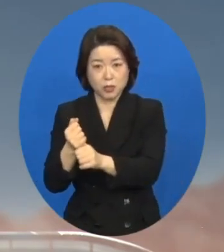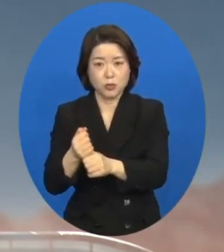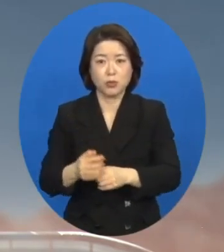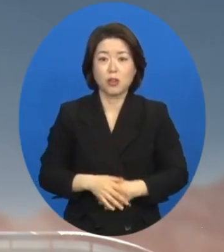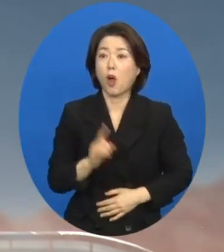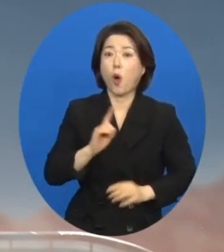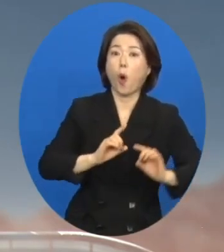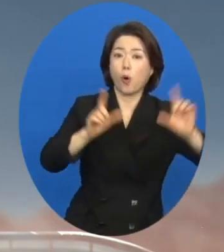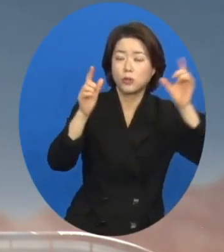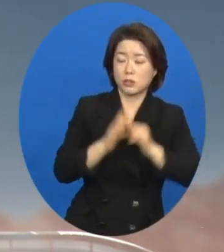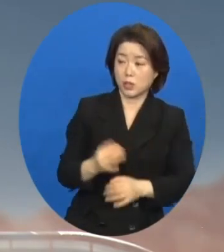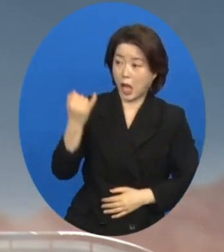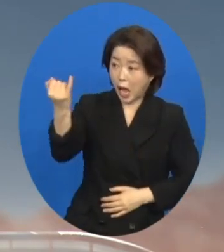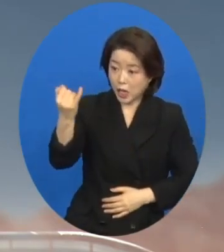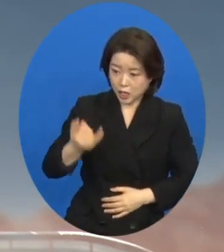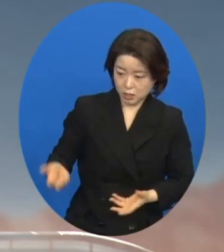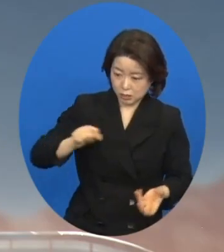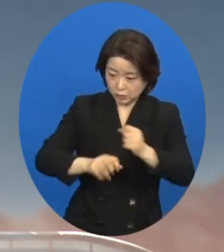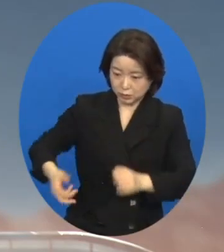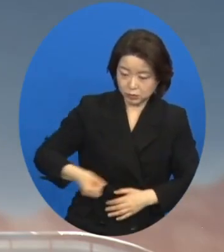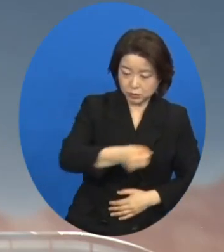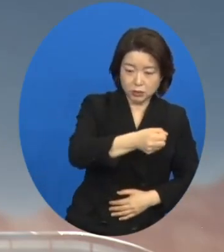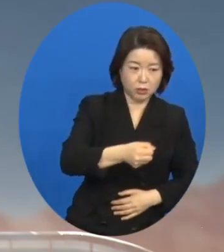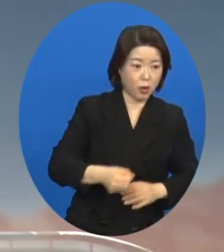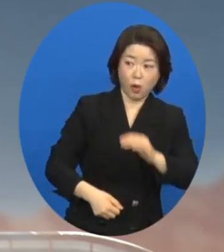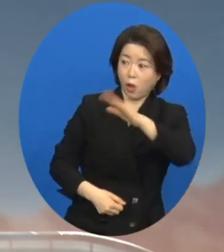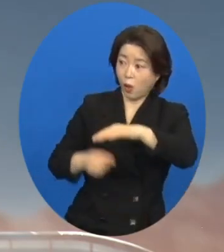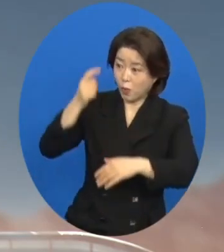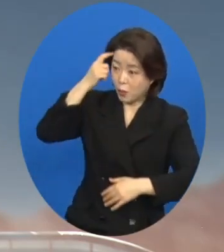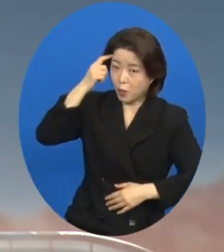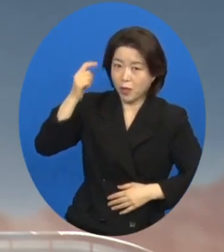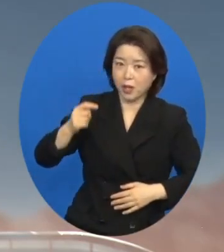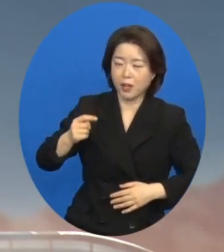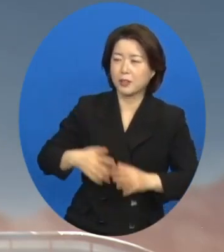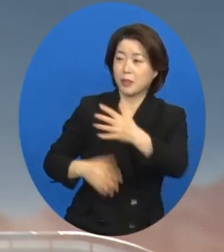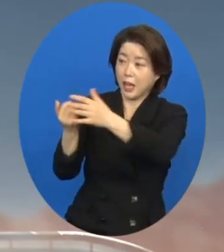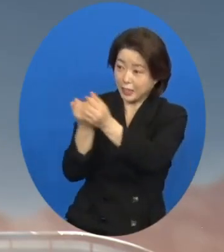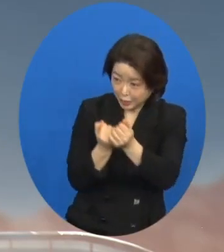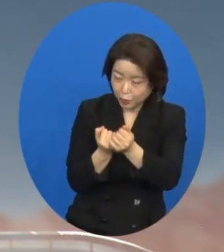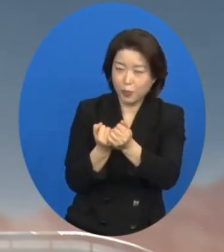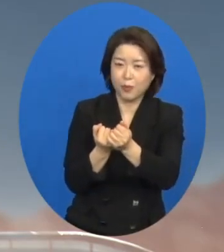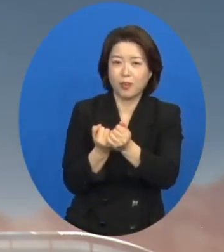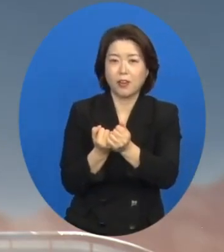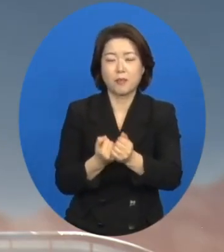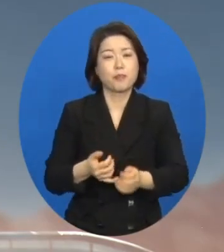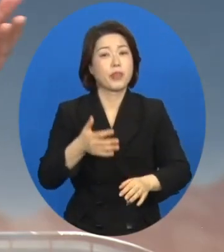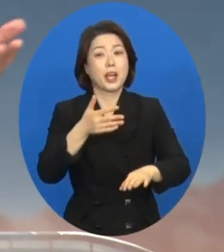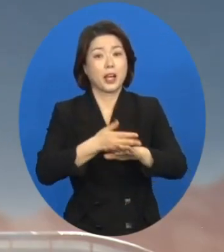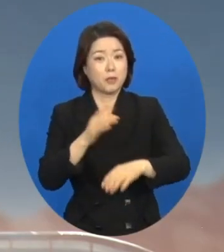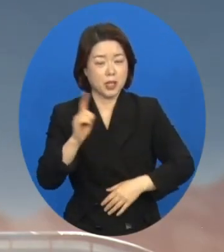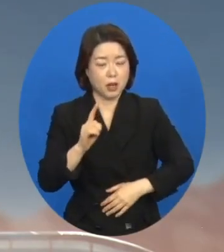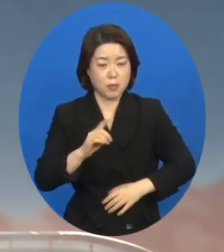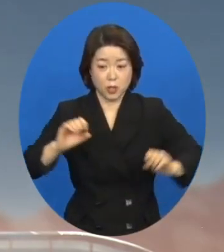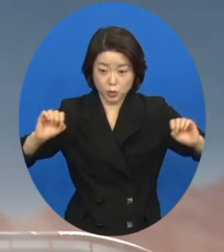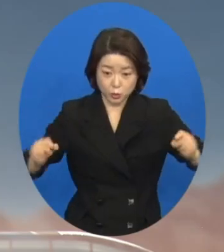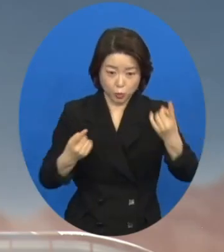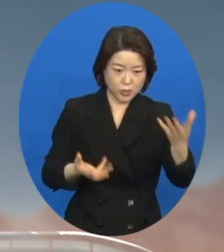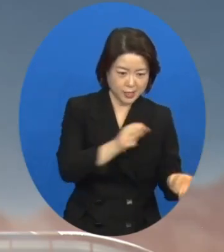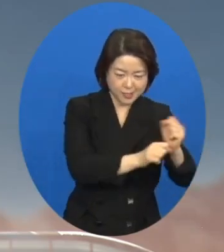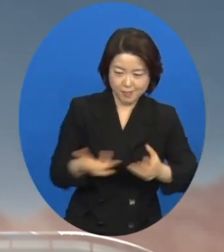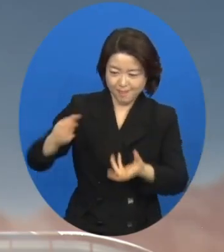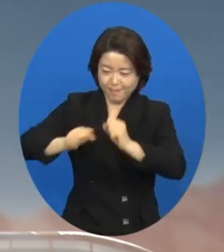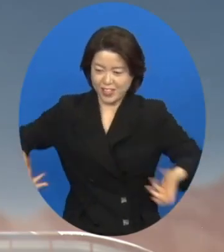어느 날은요 아내가 짐을 싸는 거예요. 오, 당신 왜 그래? 제가 나는 잡고 감사한 거는요 둘 다 동시에 싼 날은 없었다는